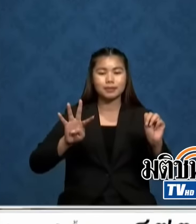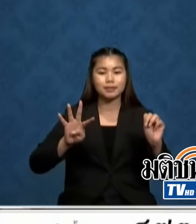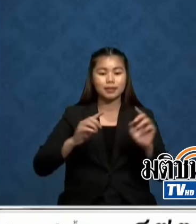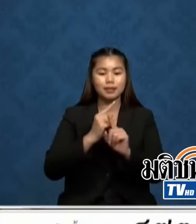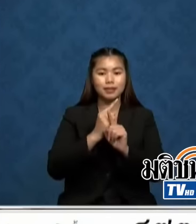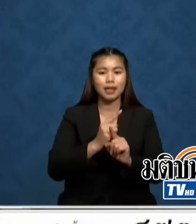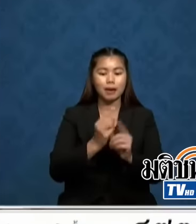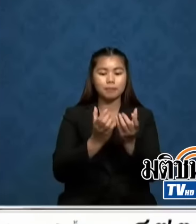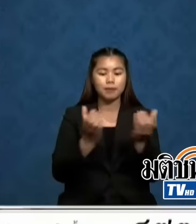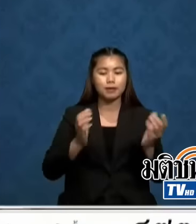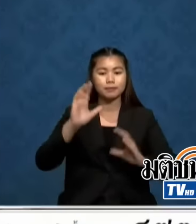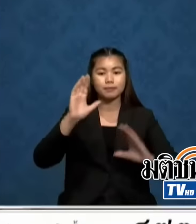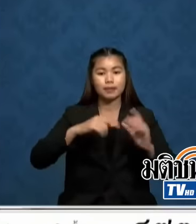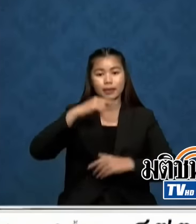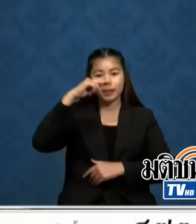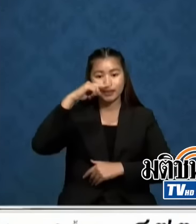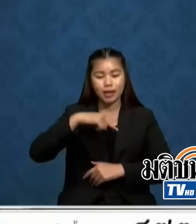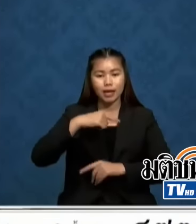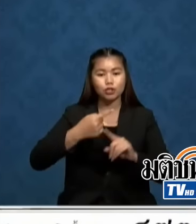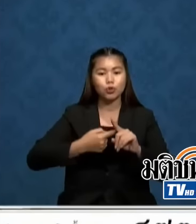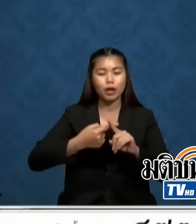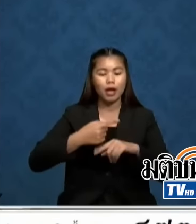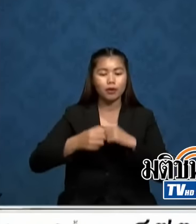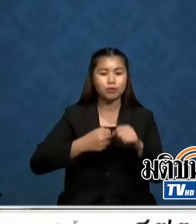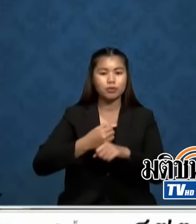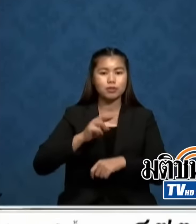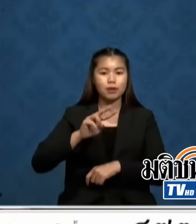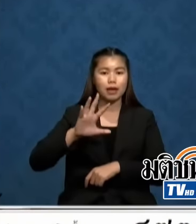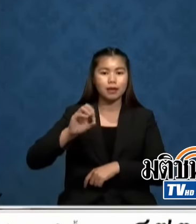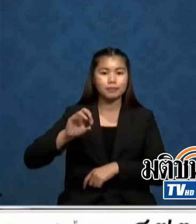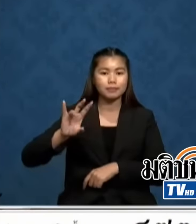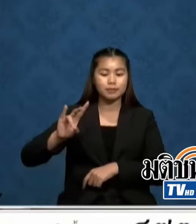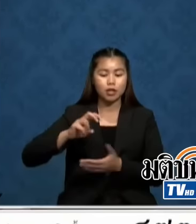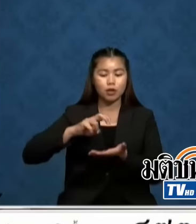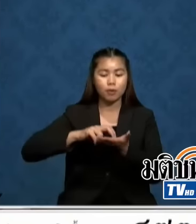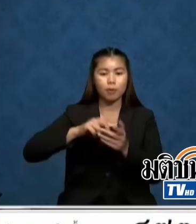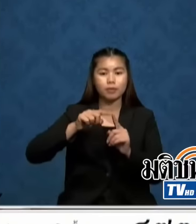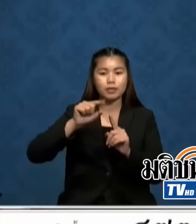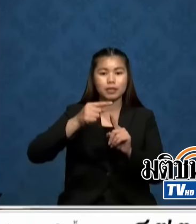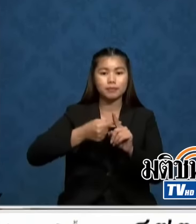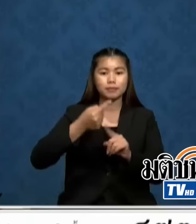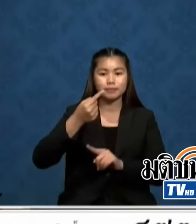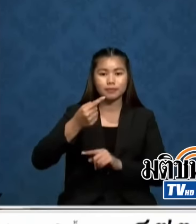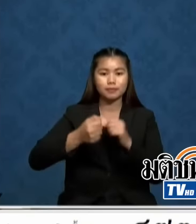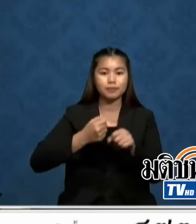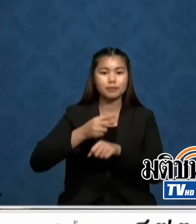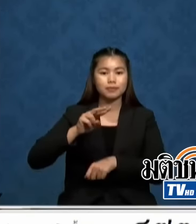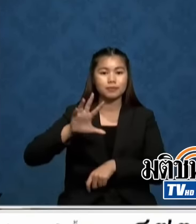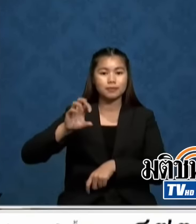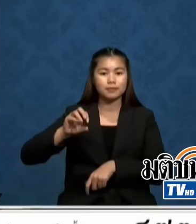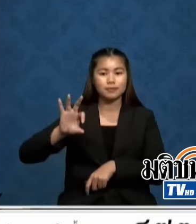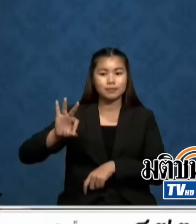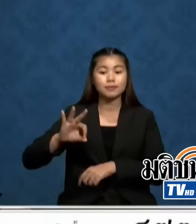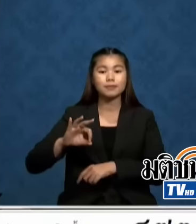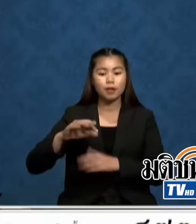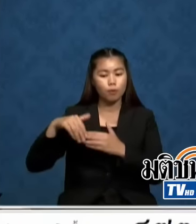รัฐธรรมนูญราชอาจไทยฉบับชั่วคราว2557ลงวันที่ 20มกราคม 2559จวบจนถึงทุกวันนี้ครับ